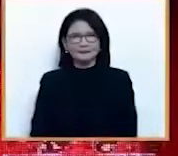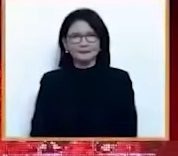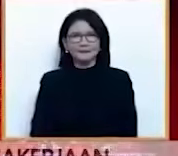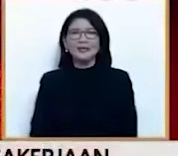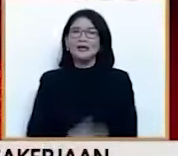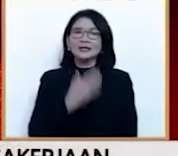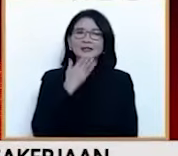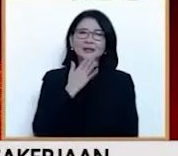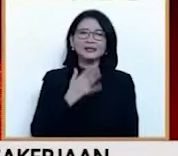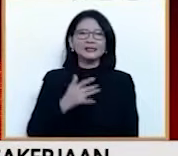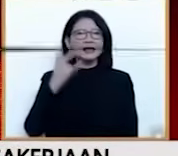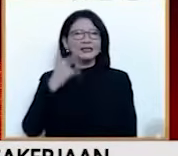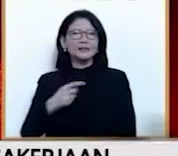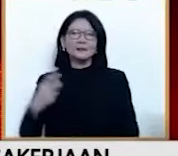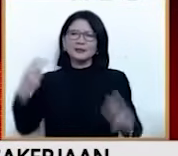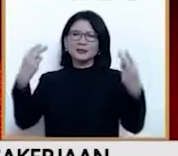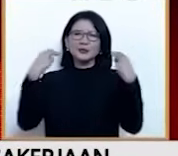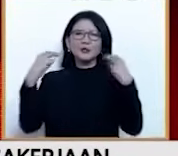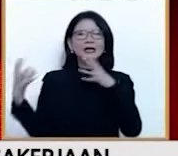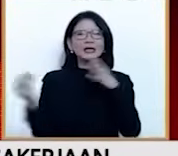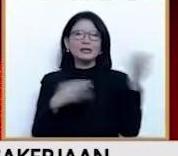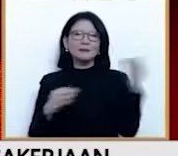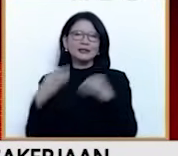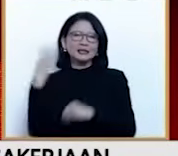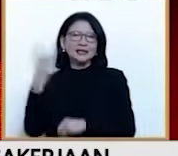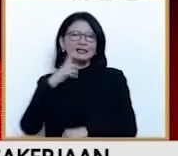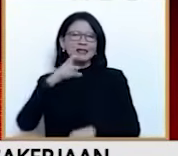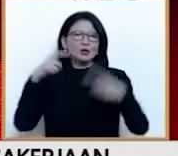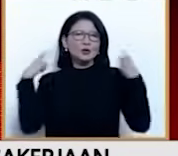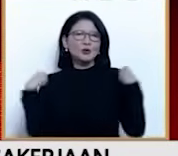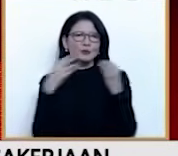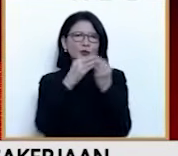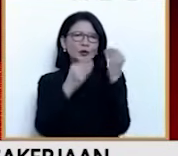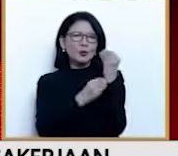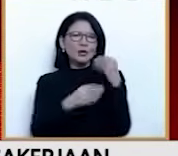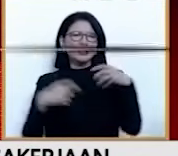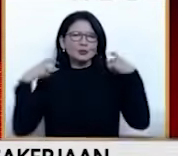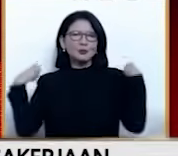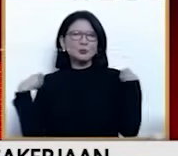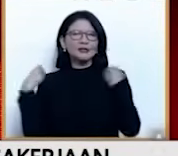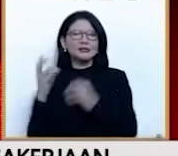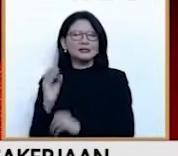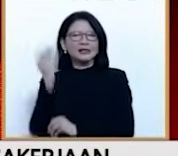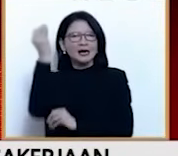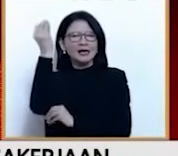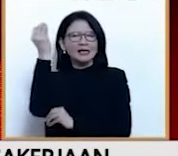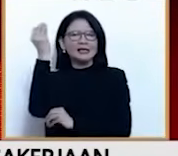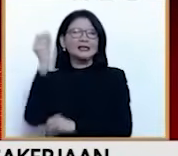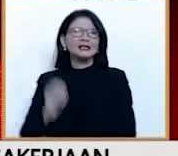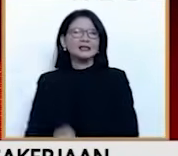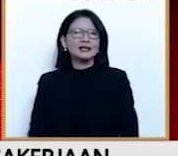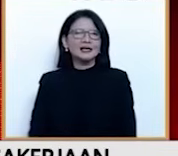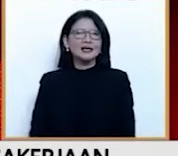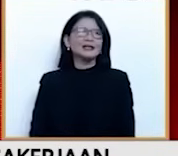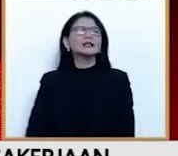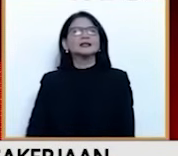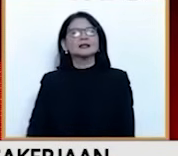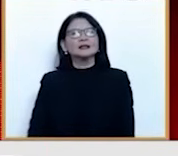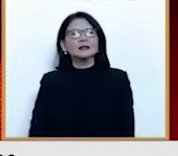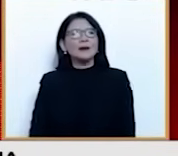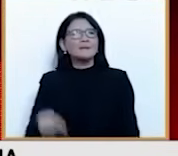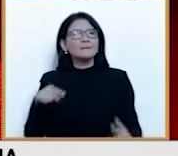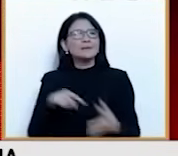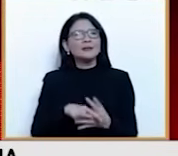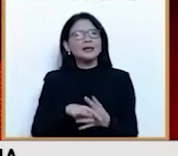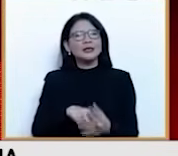Ya, terima kasih Anda masih menyaksikan tentunya debat ketiga calon gubernur dan juga calon wakil gubernur DKI Jakarta